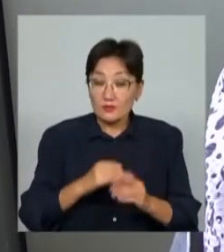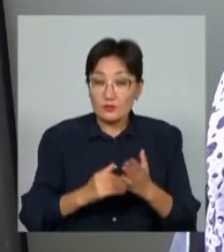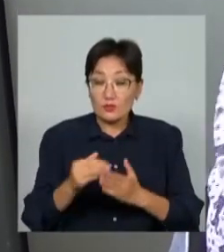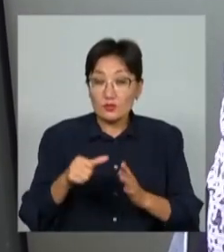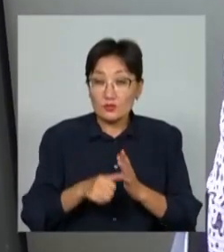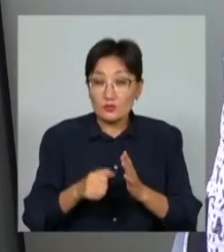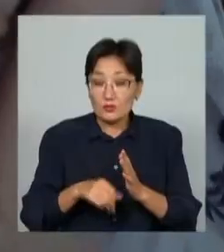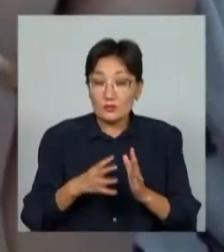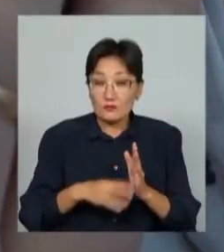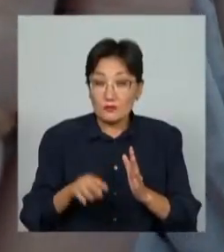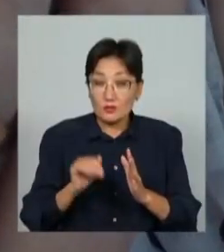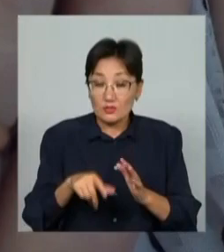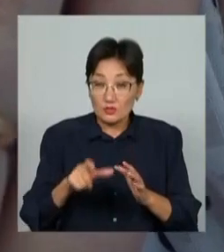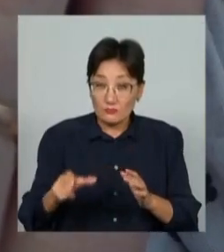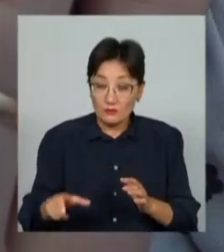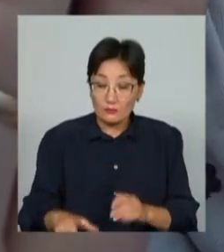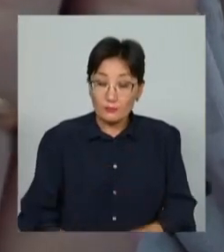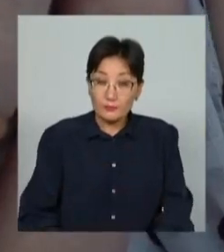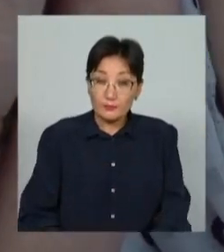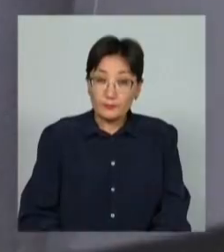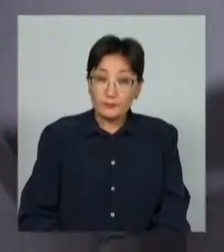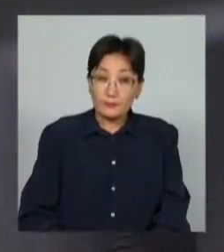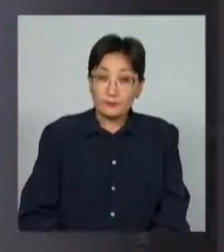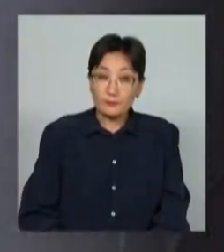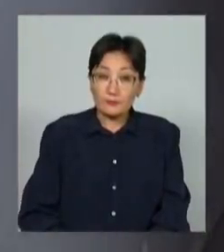свыше 690 тысяч алматинцев.